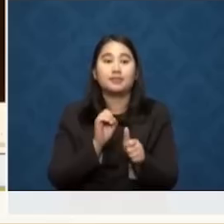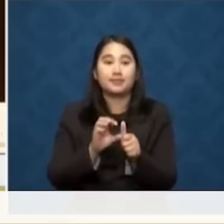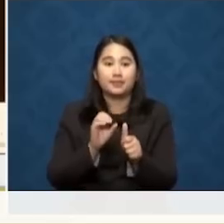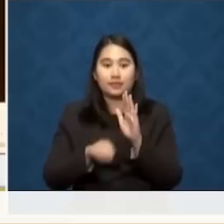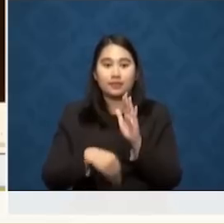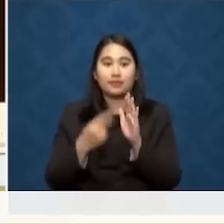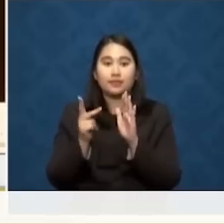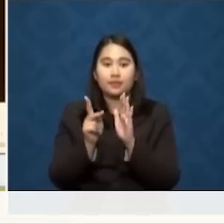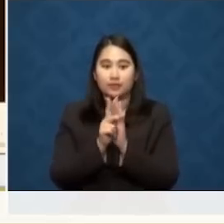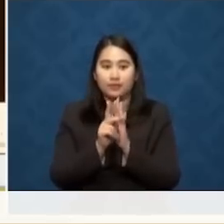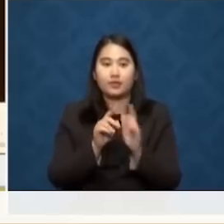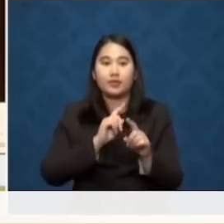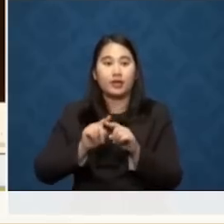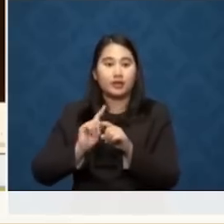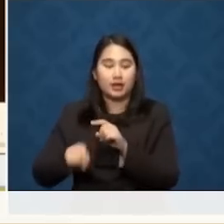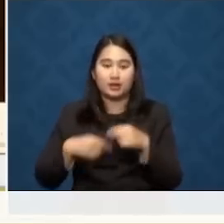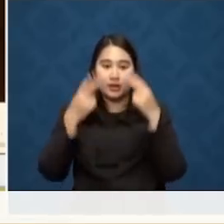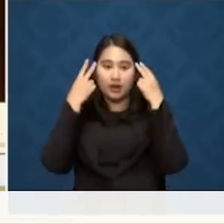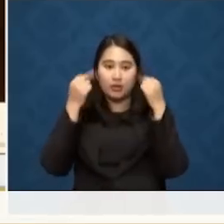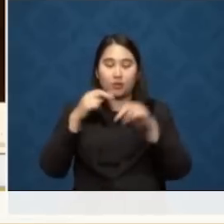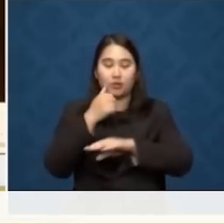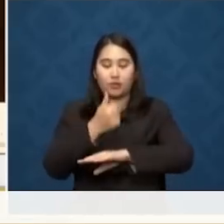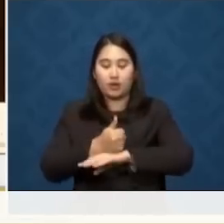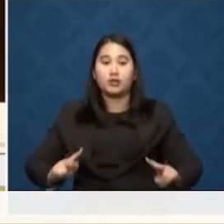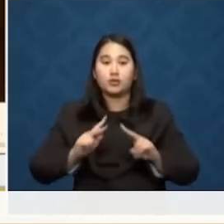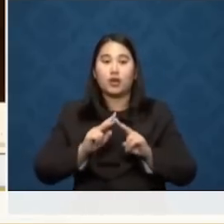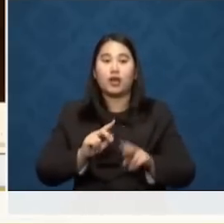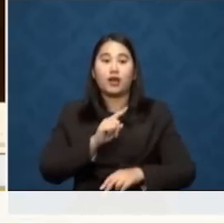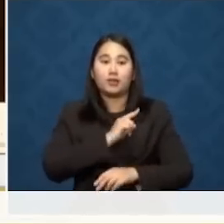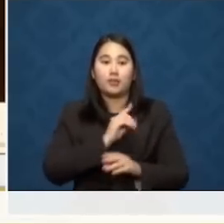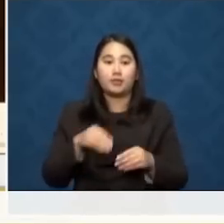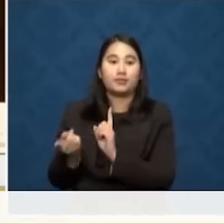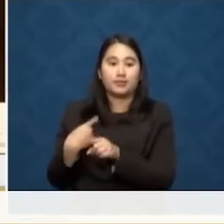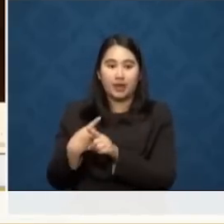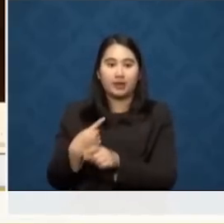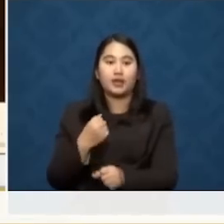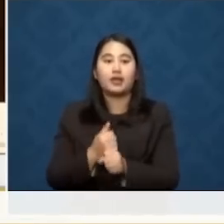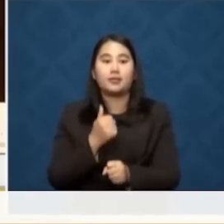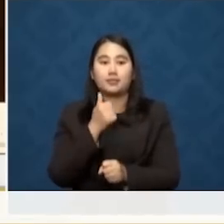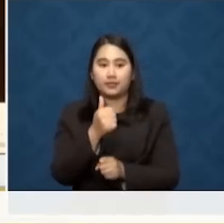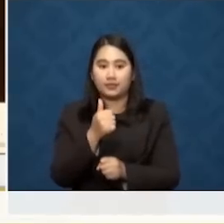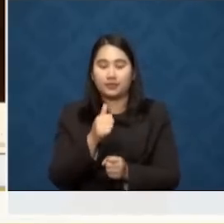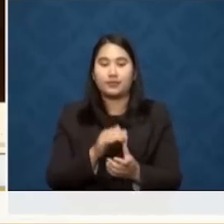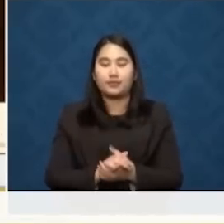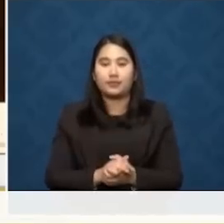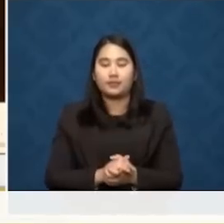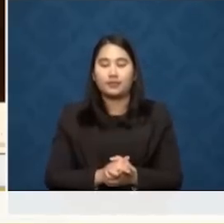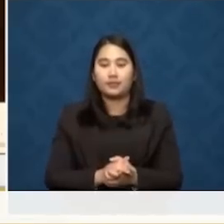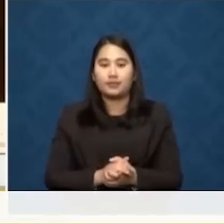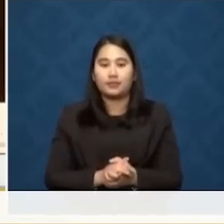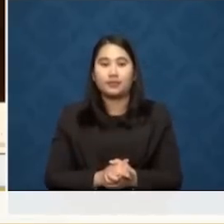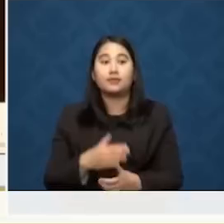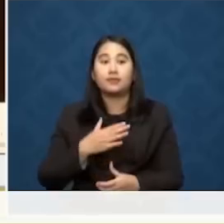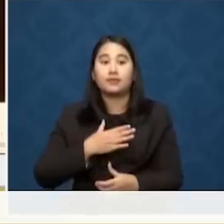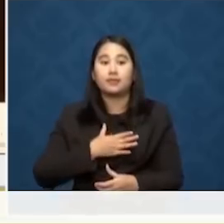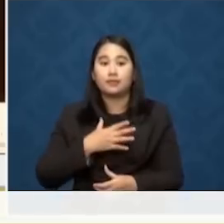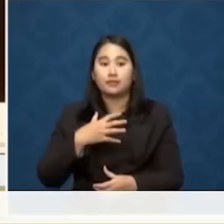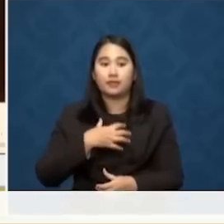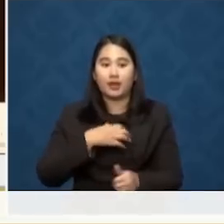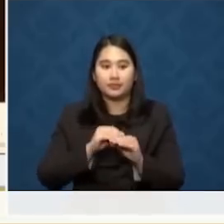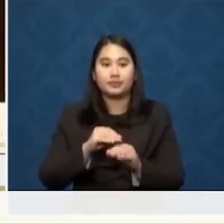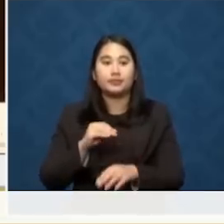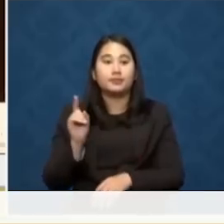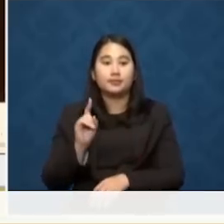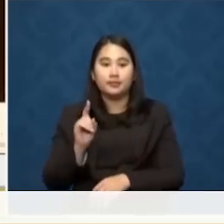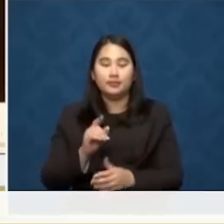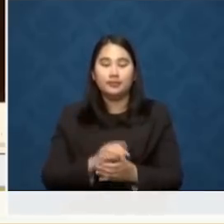บังคับนั้นท่านนายกและรัฐมนตรีก็สามารถจะมอบหมายให้รัฐมนตรีที่เกี่ยวข้องมาตอบได้ผมอยากจะมีคำแนะนำเพิ่มเ